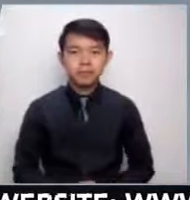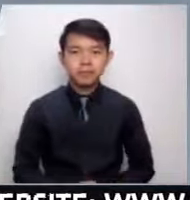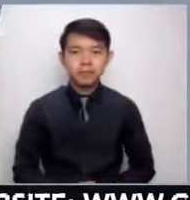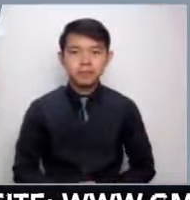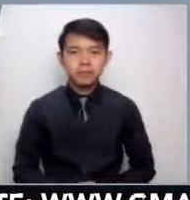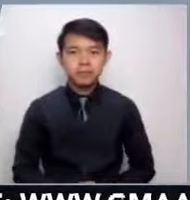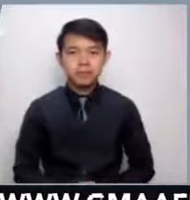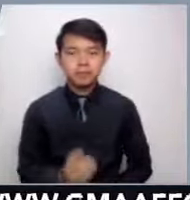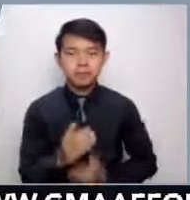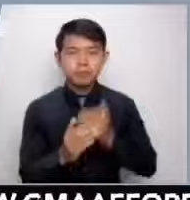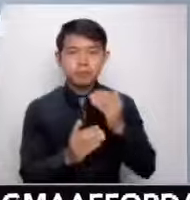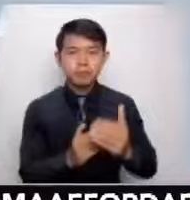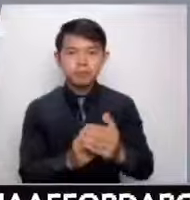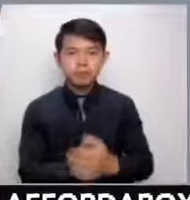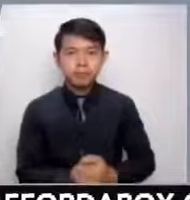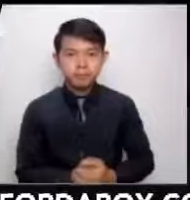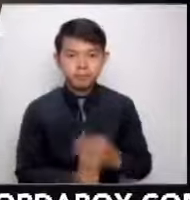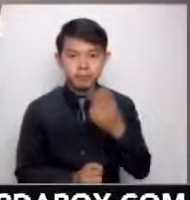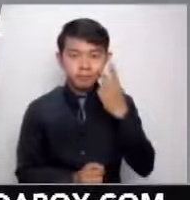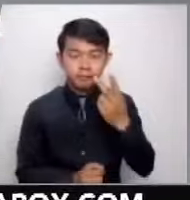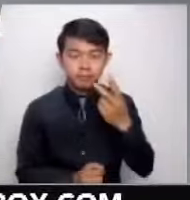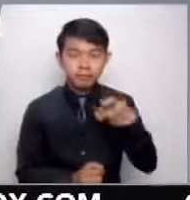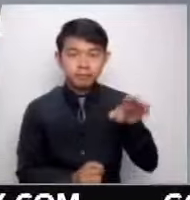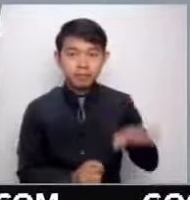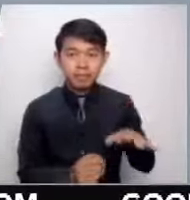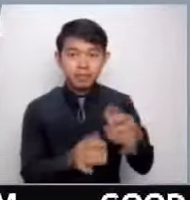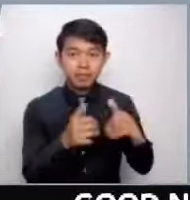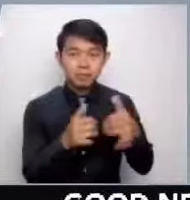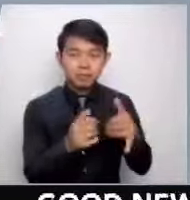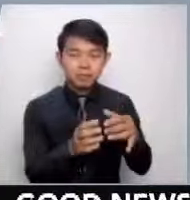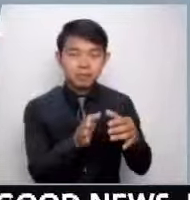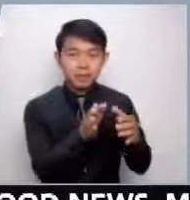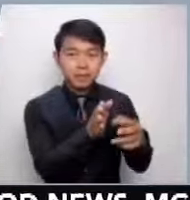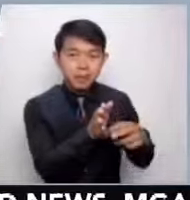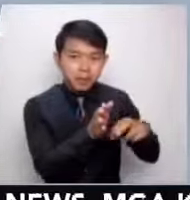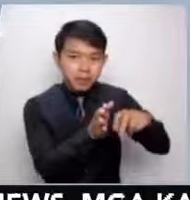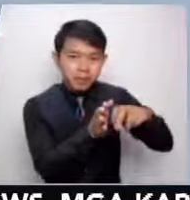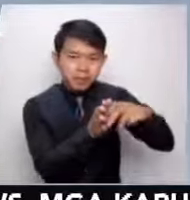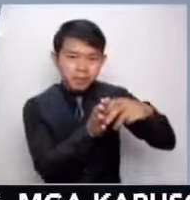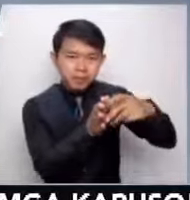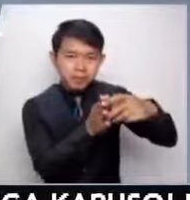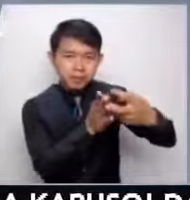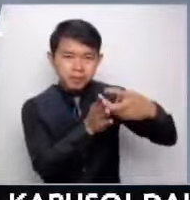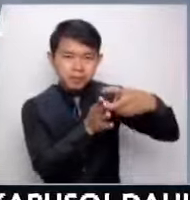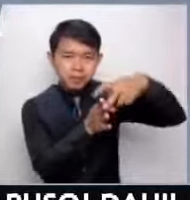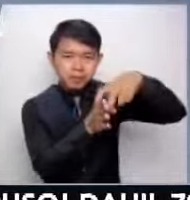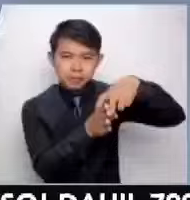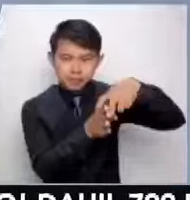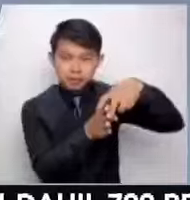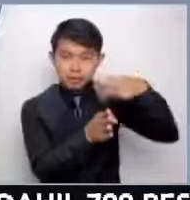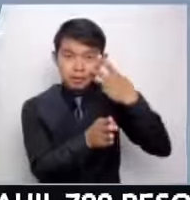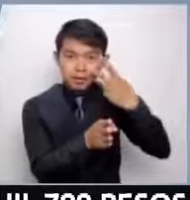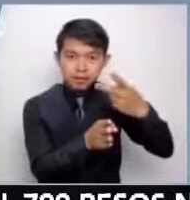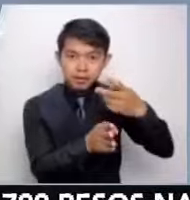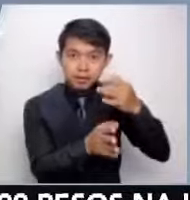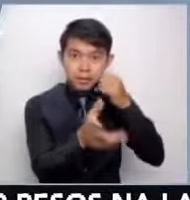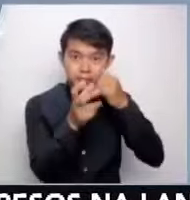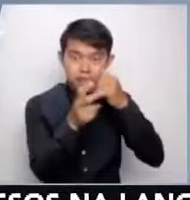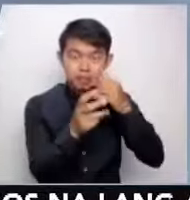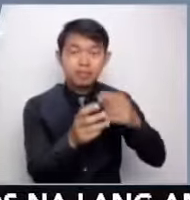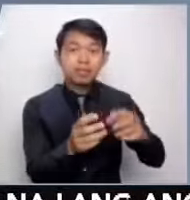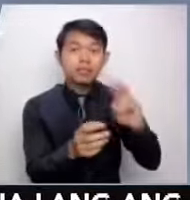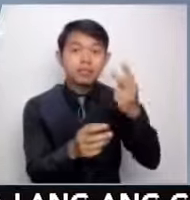Isang bata ang naglalaro sa metal railing na yan sa Pasal Fish Pond sa Cebu City. Nakikita rin may bata ang nakatayo sa harapan